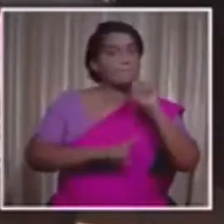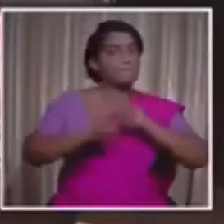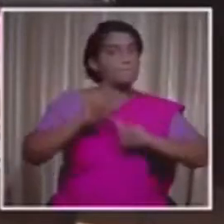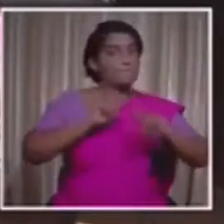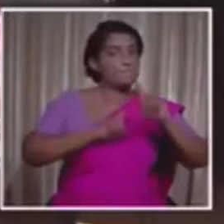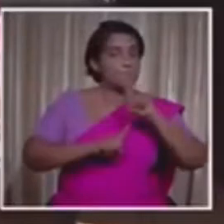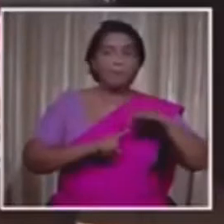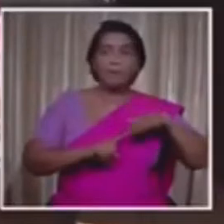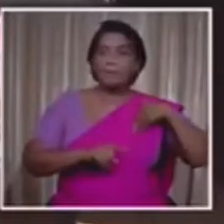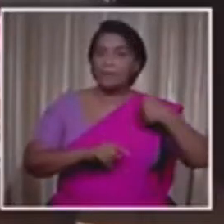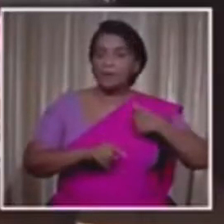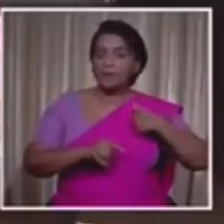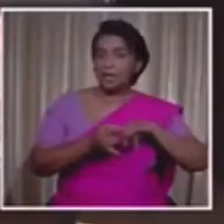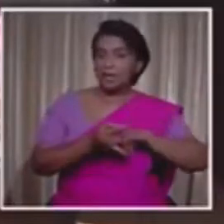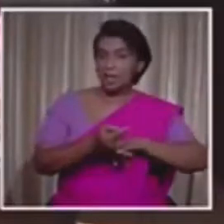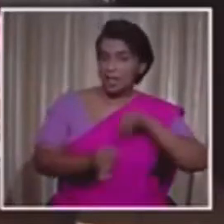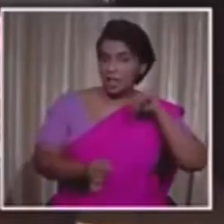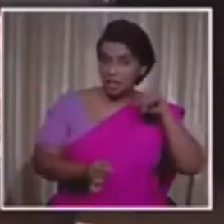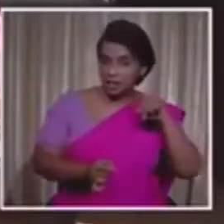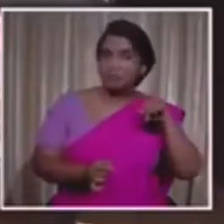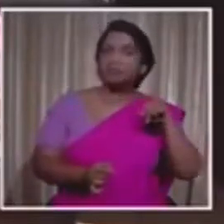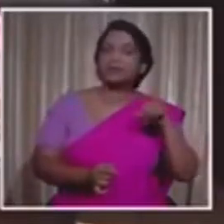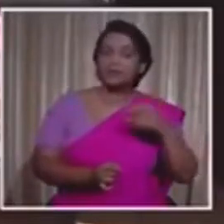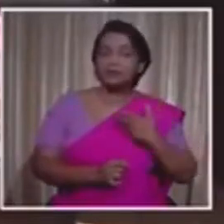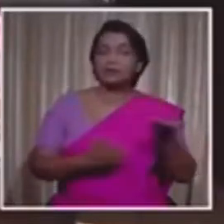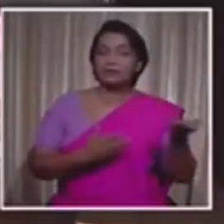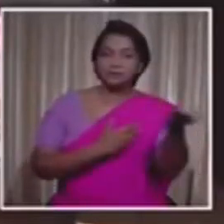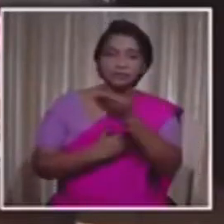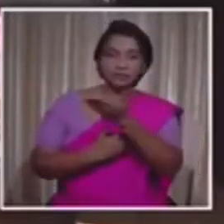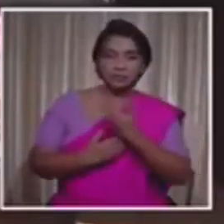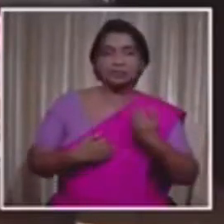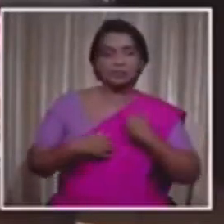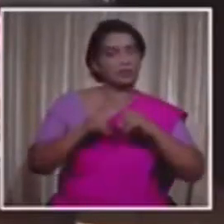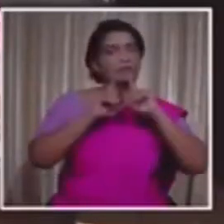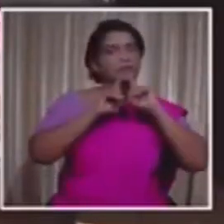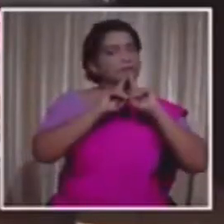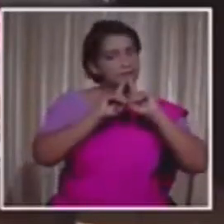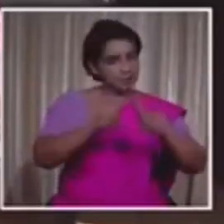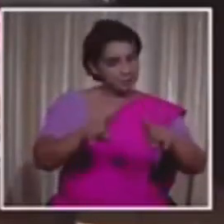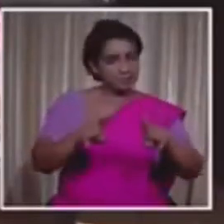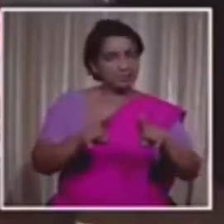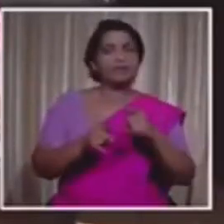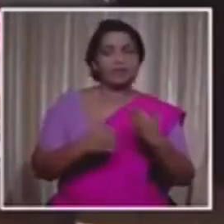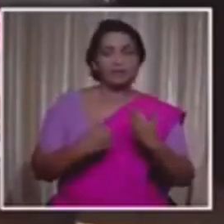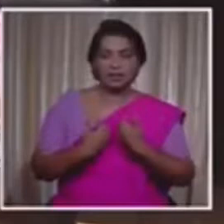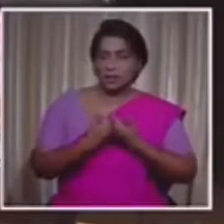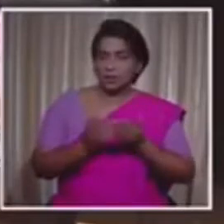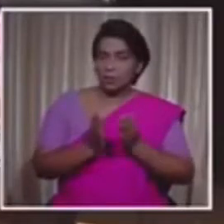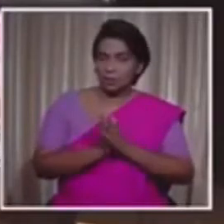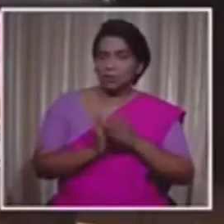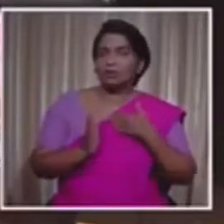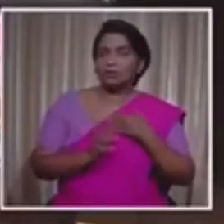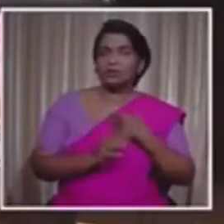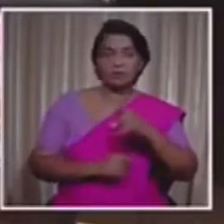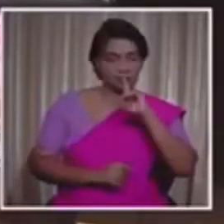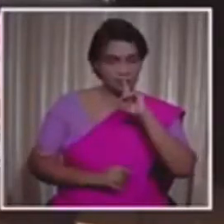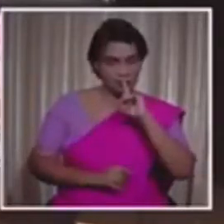පාර්ලිමේන්තුවේ මහලේකම්බරයා වශයෙන් ඔබතුමන්ලාට දැනුම් දීම පිණිස මා විසින් නිකුත් කරන